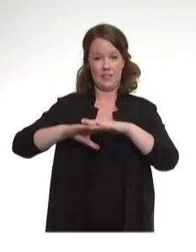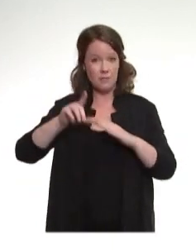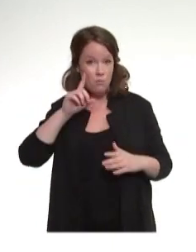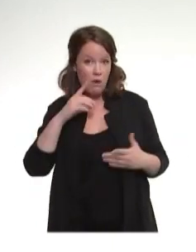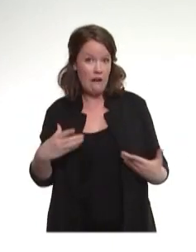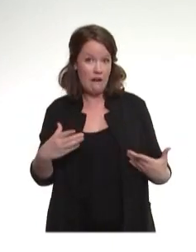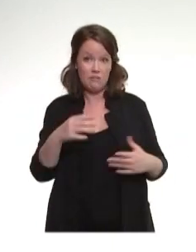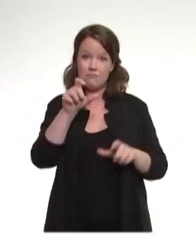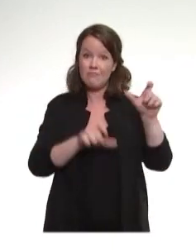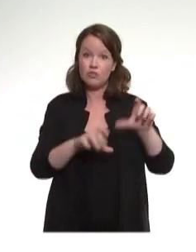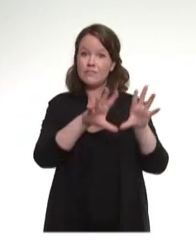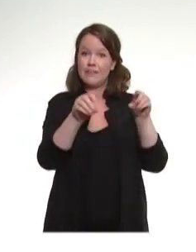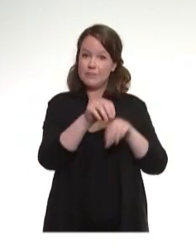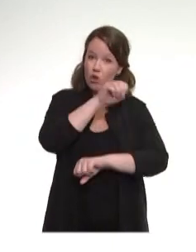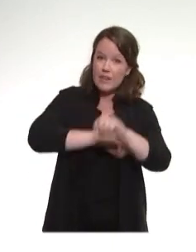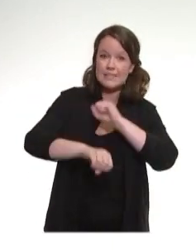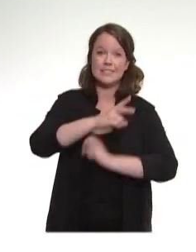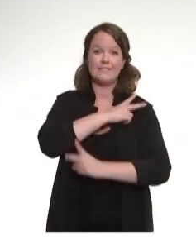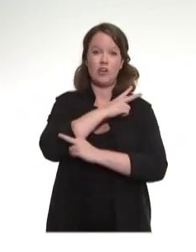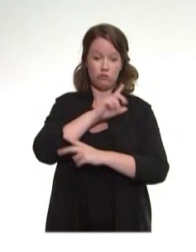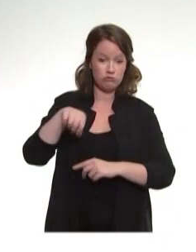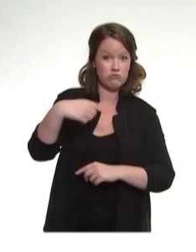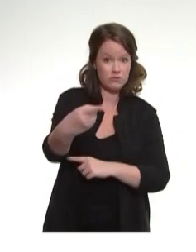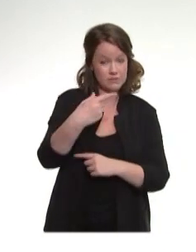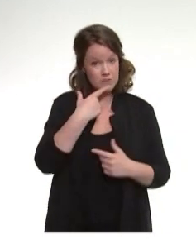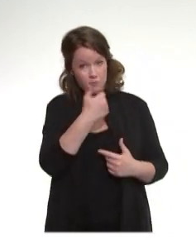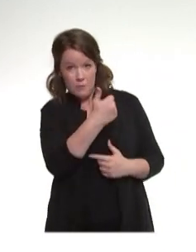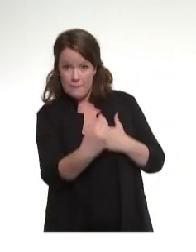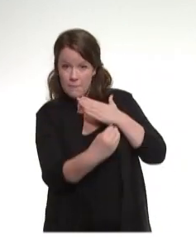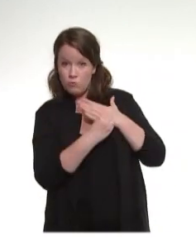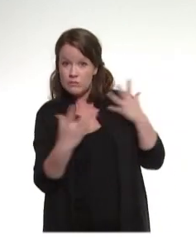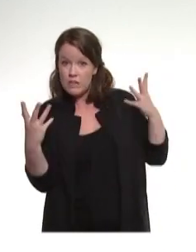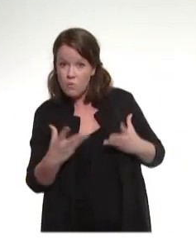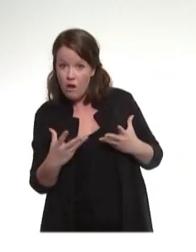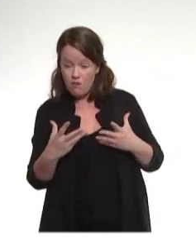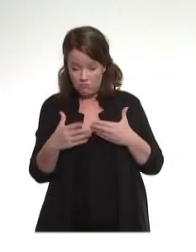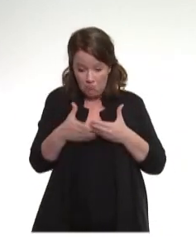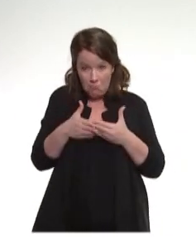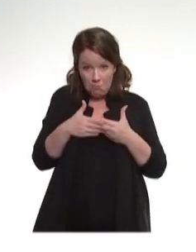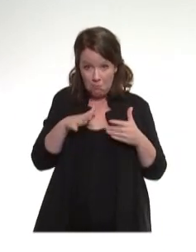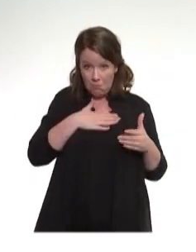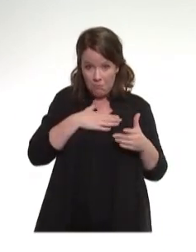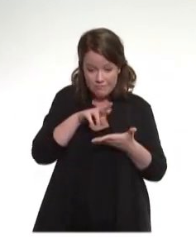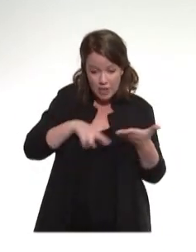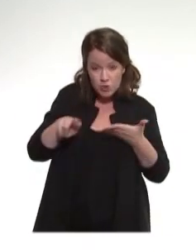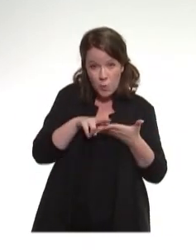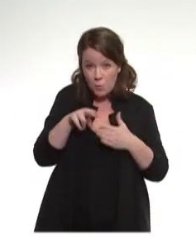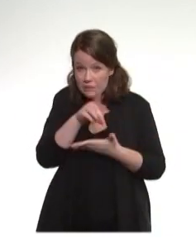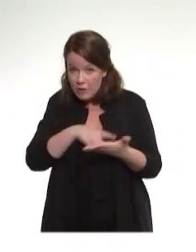que conseillez-vous est-ce qu'il faut annuler les vacances c'est ce qu'il faut se limiter aux départements ou même à la région à quelle échelle